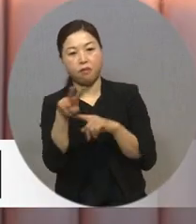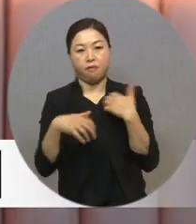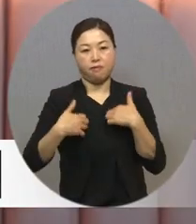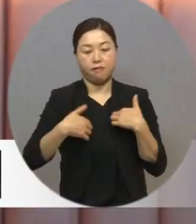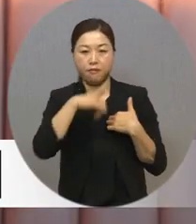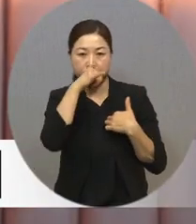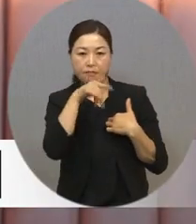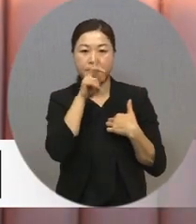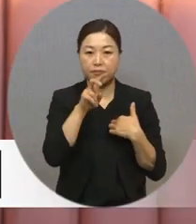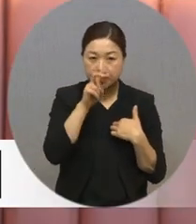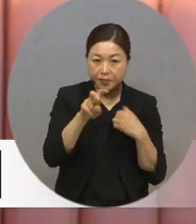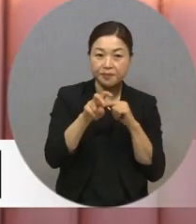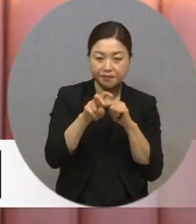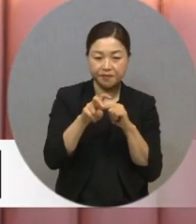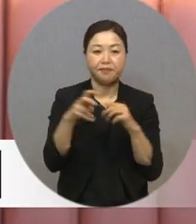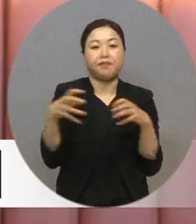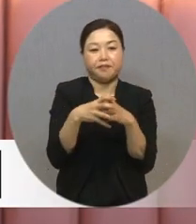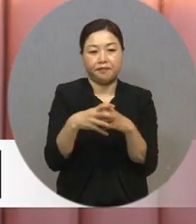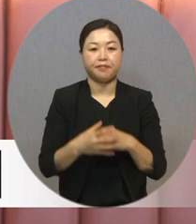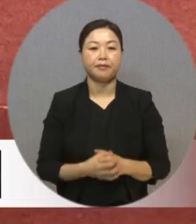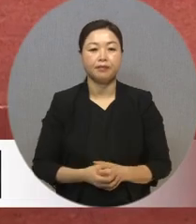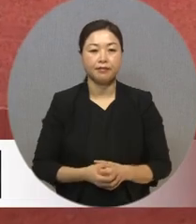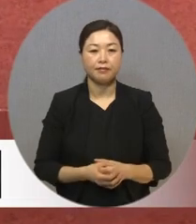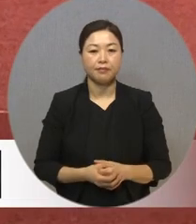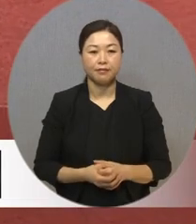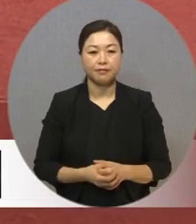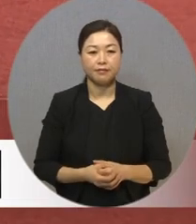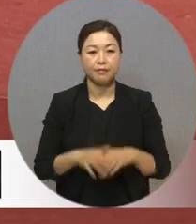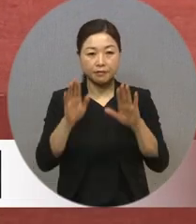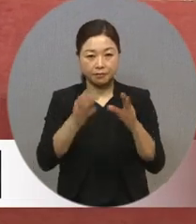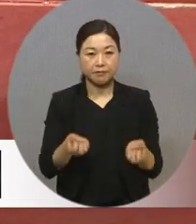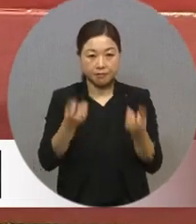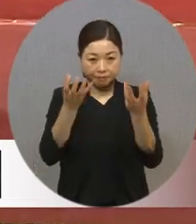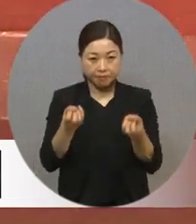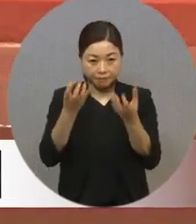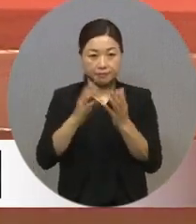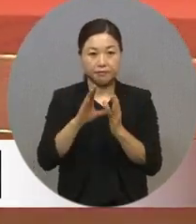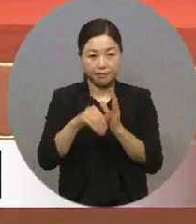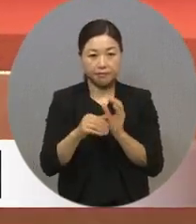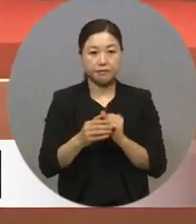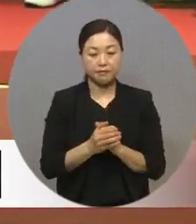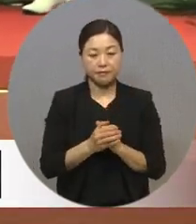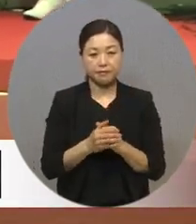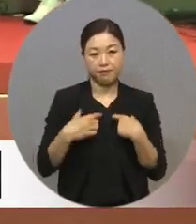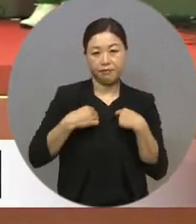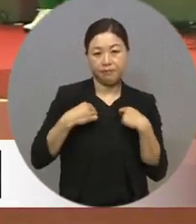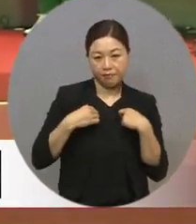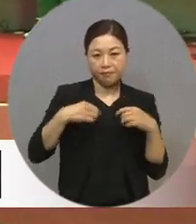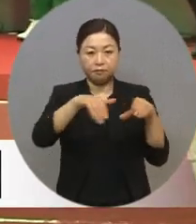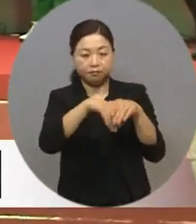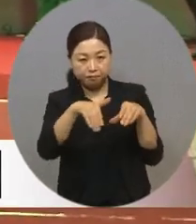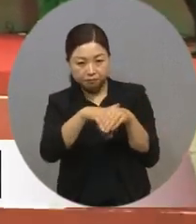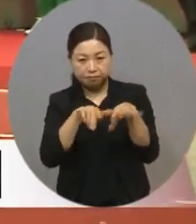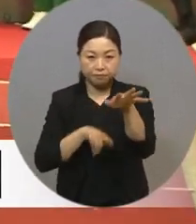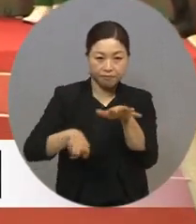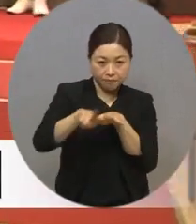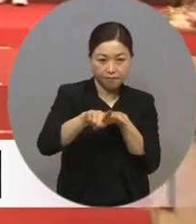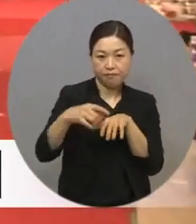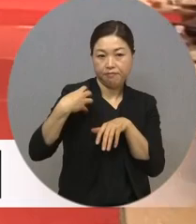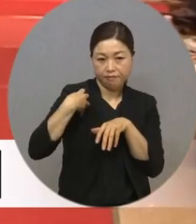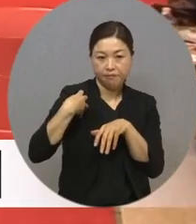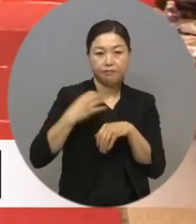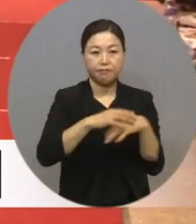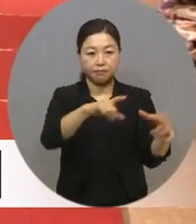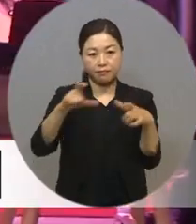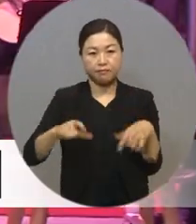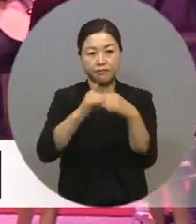주는 음악도 선사합니다. 이번 패션쇼를 통해 패션 문화의 트렌드를 선도하고